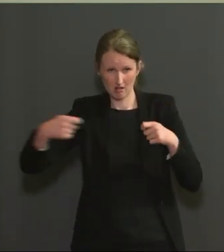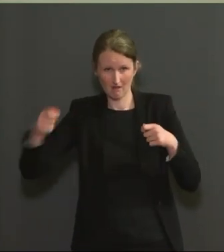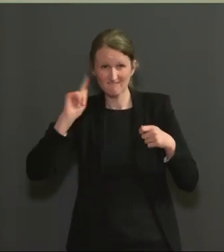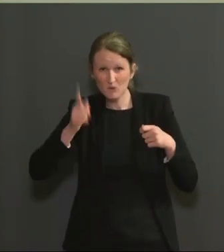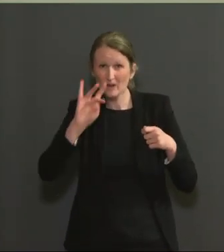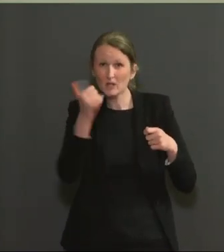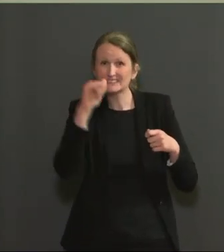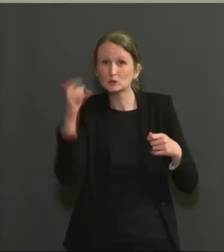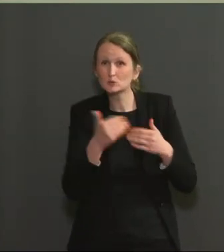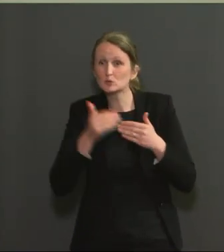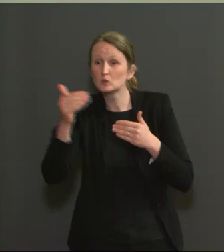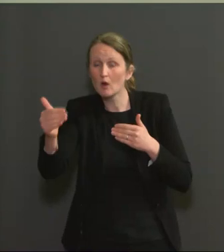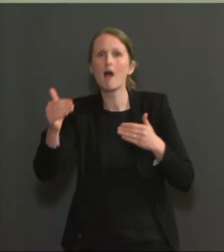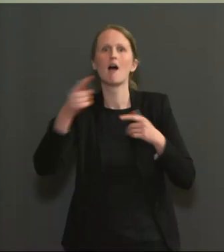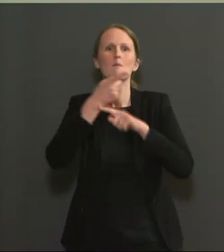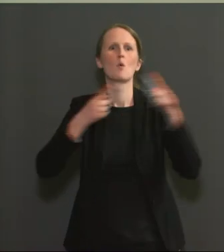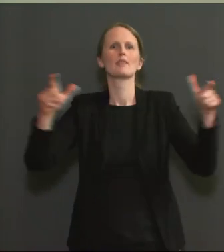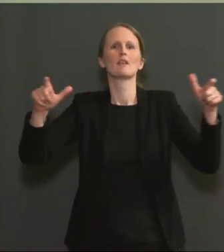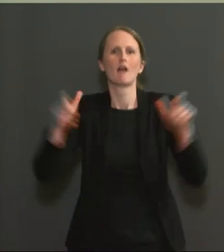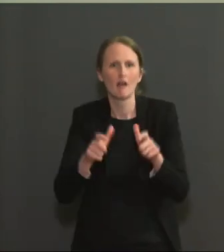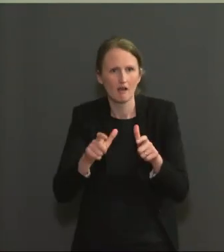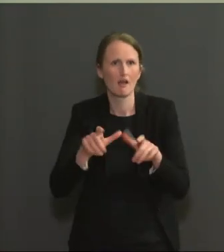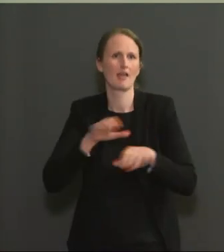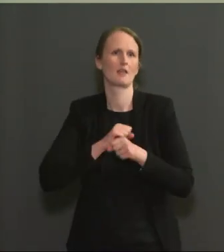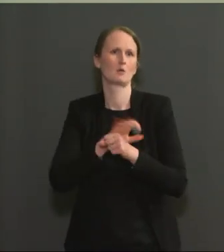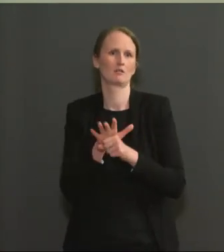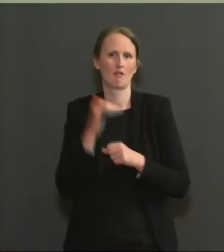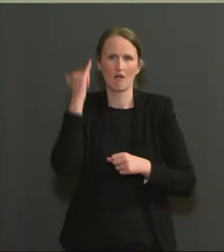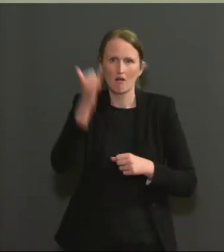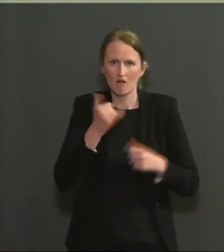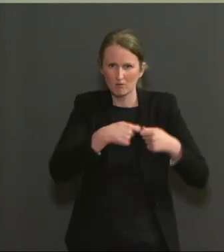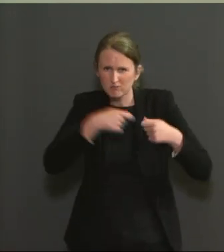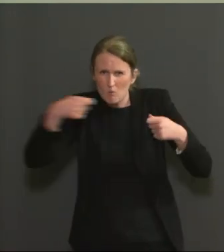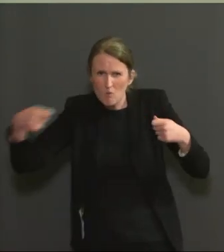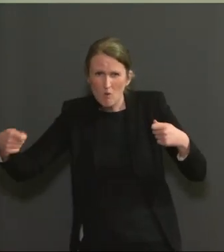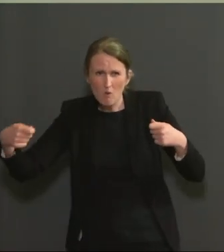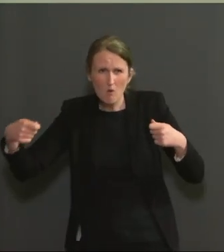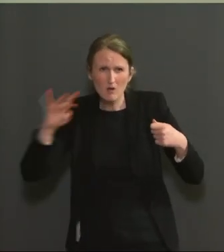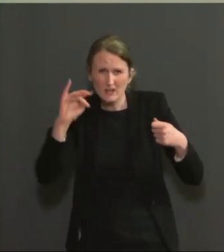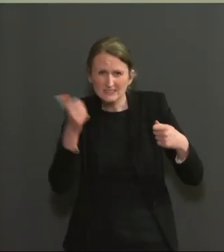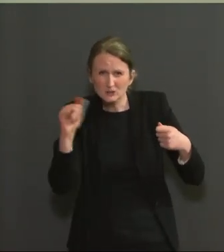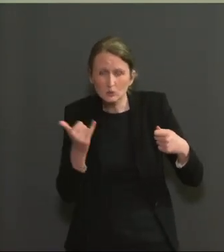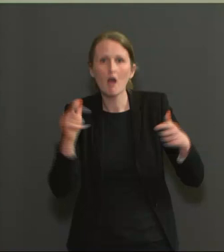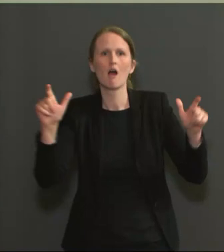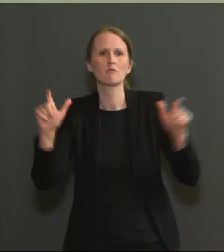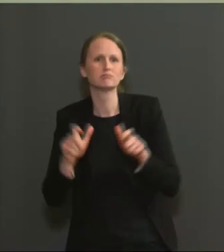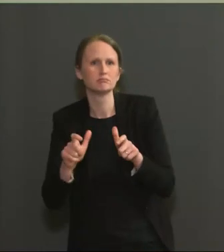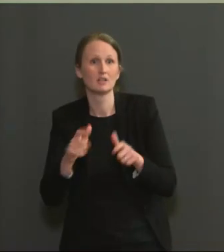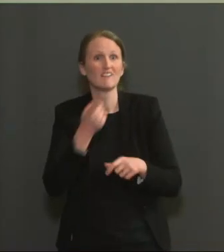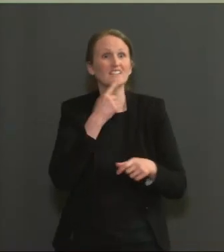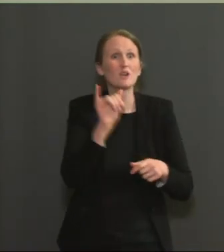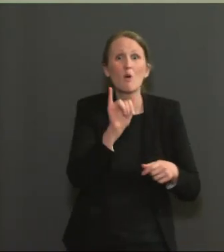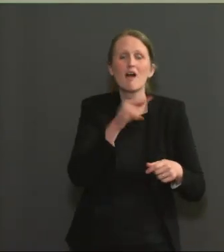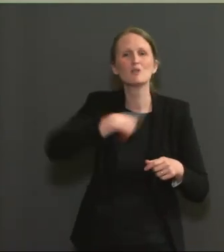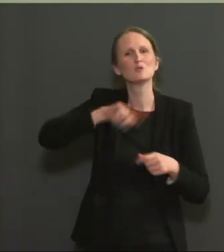avec un tel ralentissement le fameux seuil établi de 800 nouveaux cas par jour s'éloigne encore un peu plus